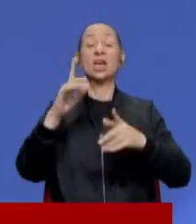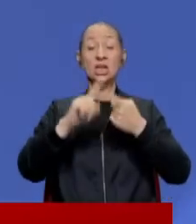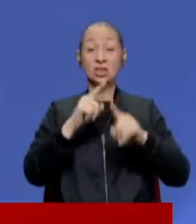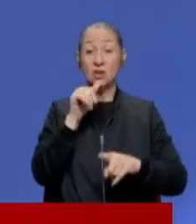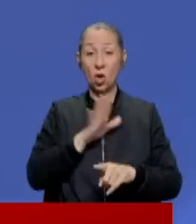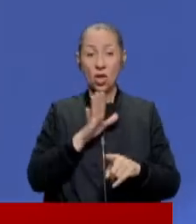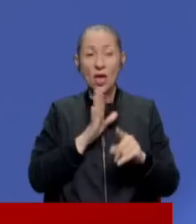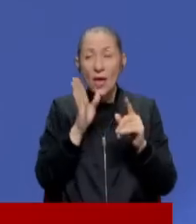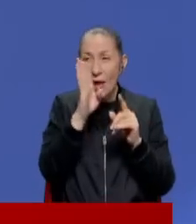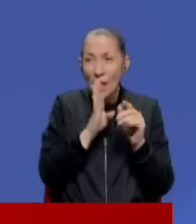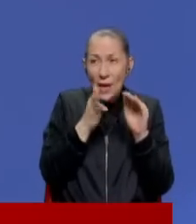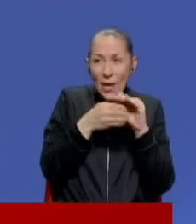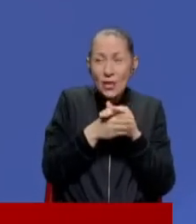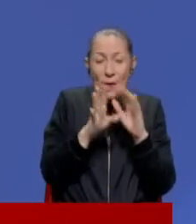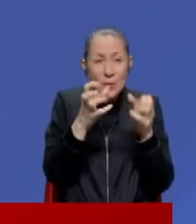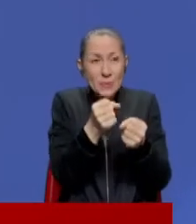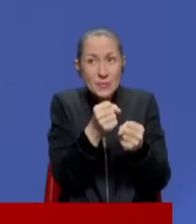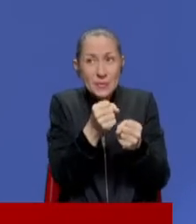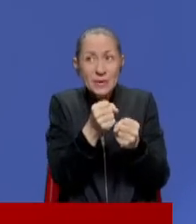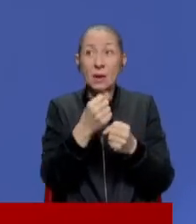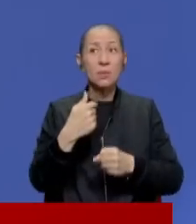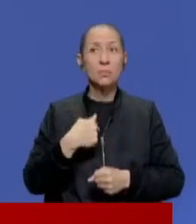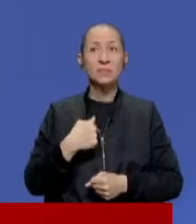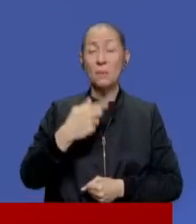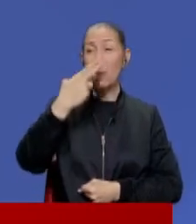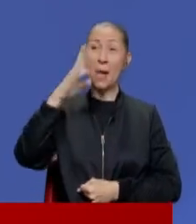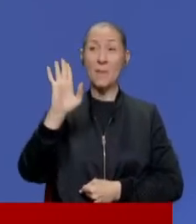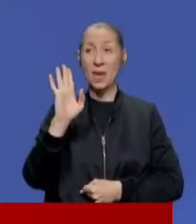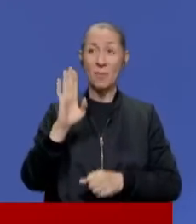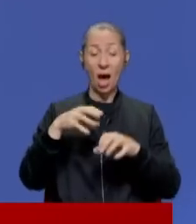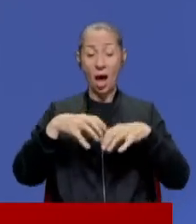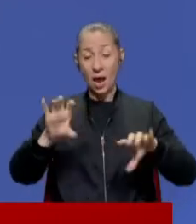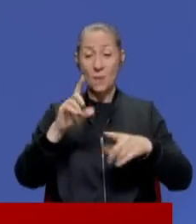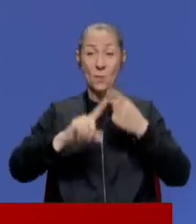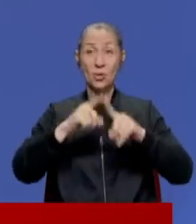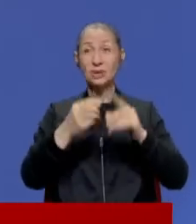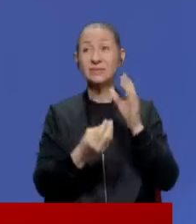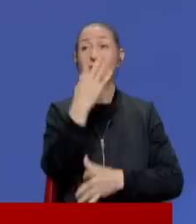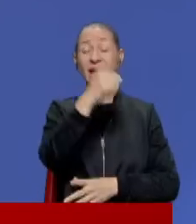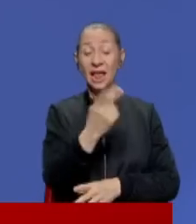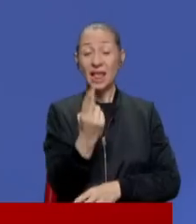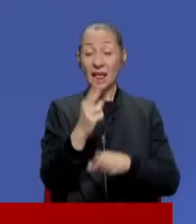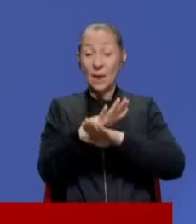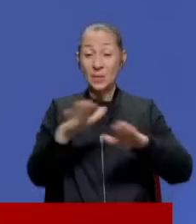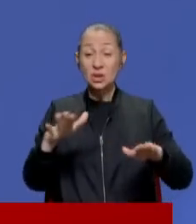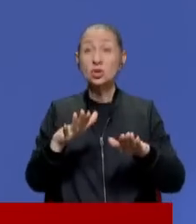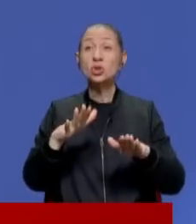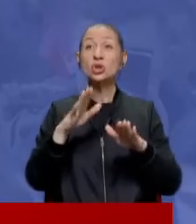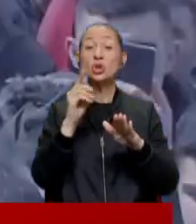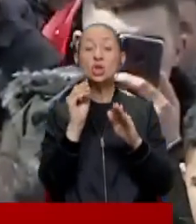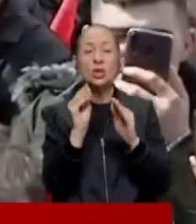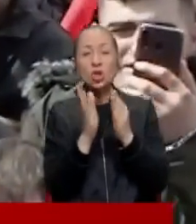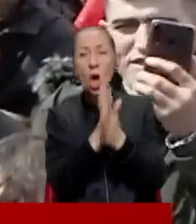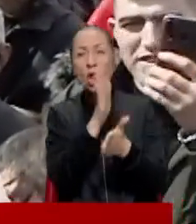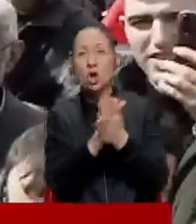Kılıçdaroğlu'nun eteğine dört elle sarıldılar bizi beğenmeyi ayrı Parti kuranlar Yedili masanın dolgu